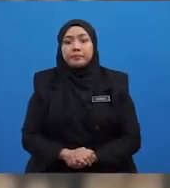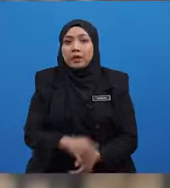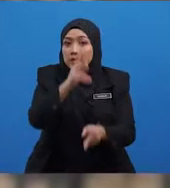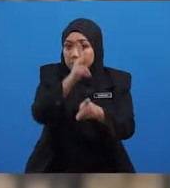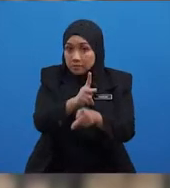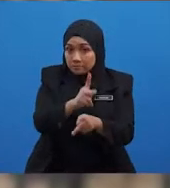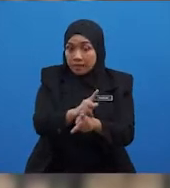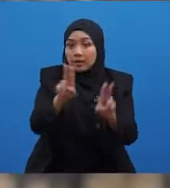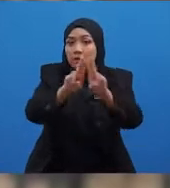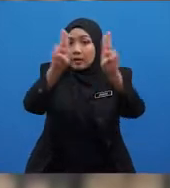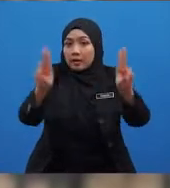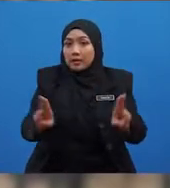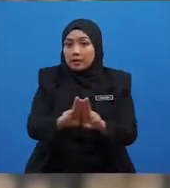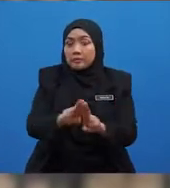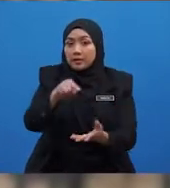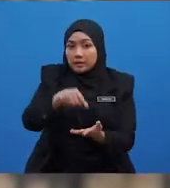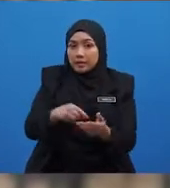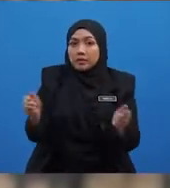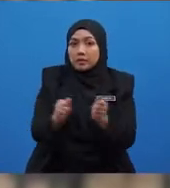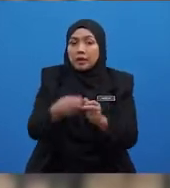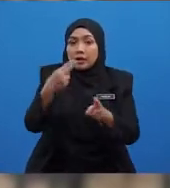Simpan halaman ini dengan nama